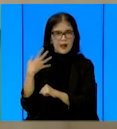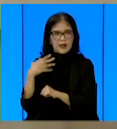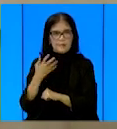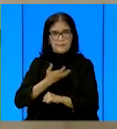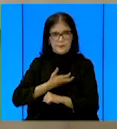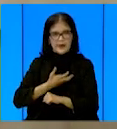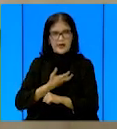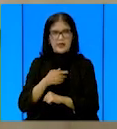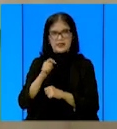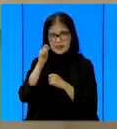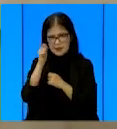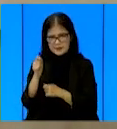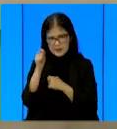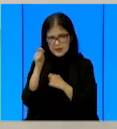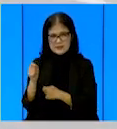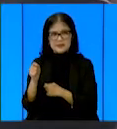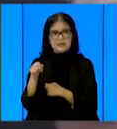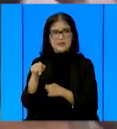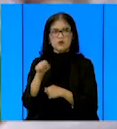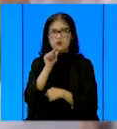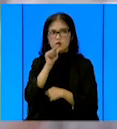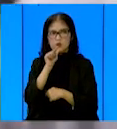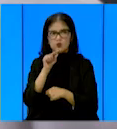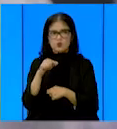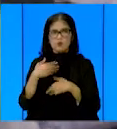sangat-sangat apresiasi dengan saya dan murid-murid saya.